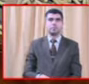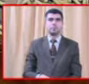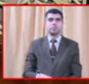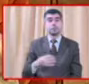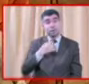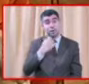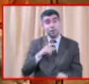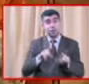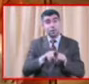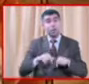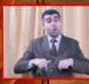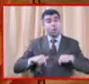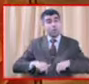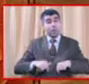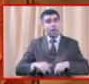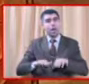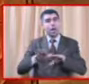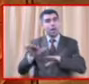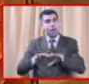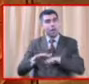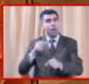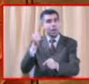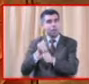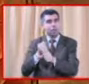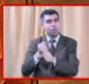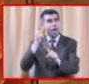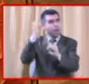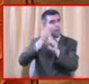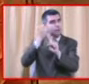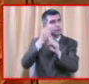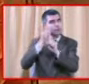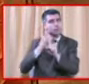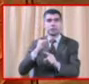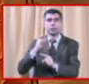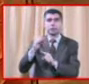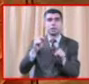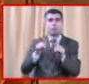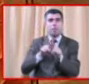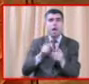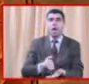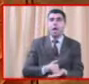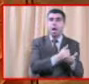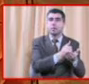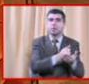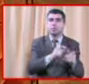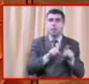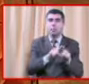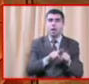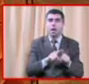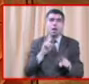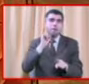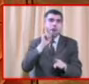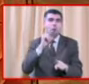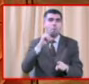كتقوم بمجهودات كبيرة في هذا الباب من طبيعة الحال لإعطاء الفرصة للعالم القروي وأبناء وبنات العالم القروي. كيف ما